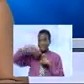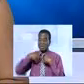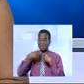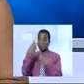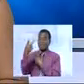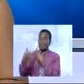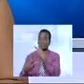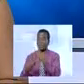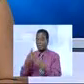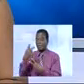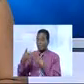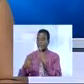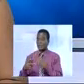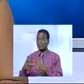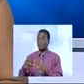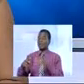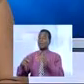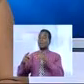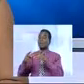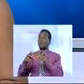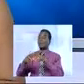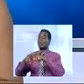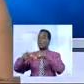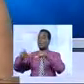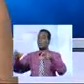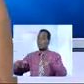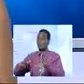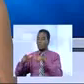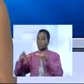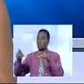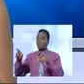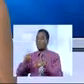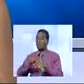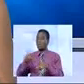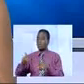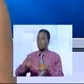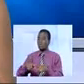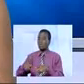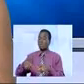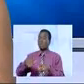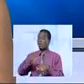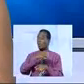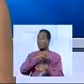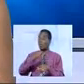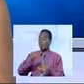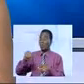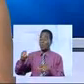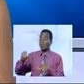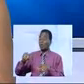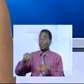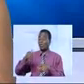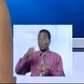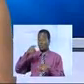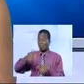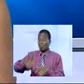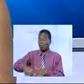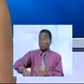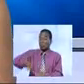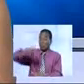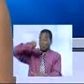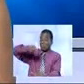chantier d'alimentation en eau potable d'Abidjan à partir de la nappe phréatique de Bonnois.